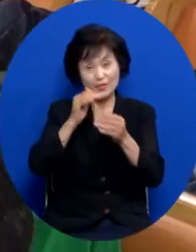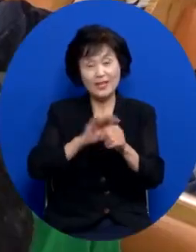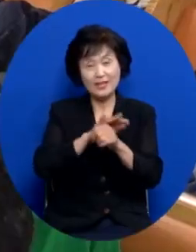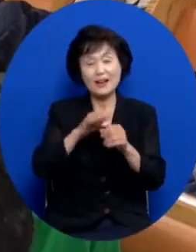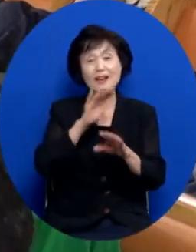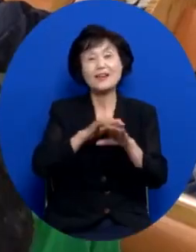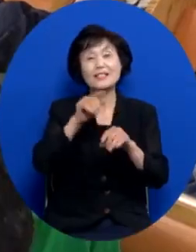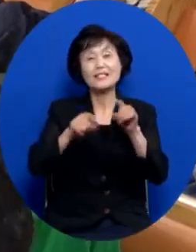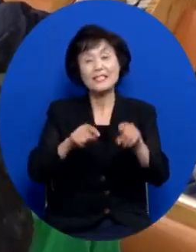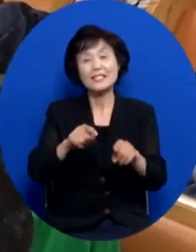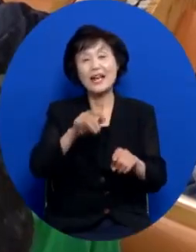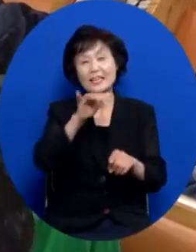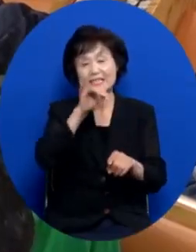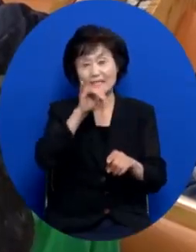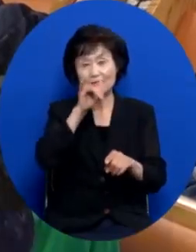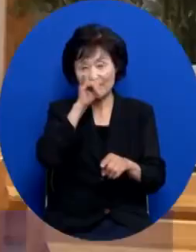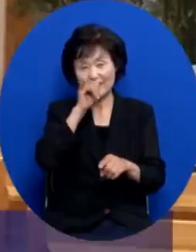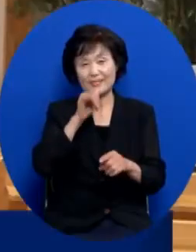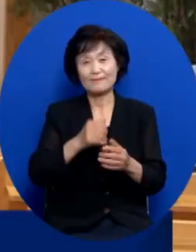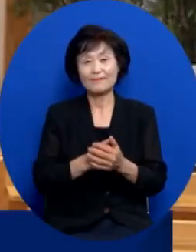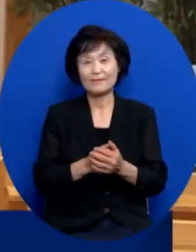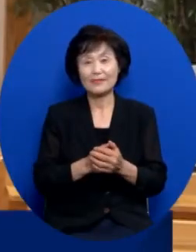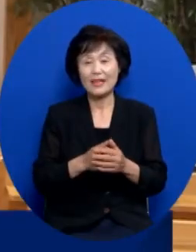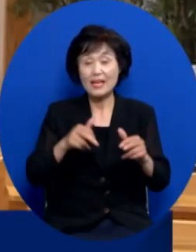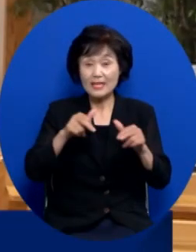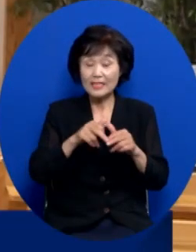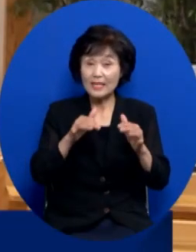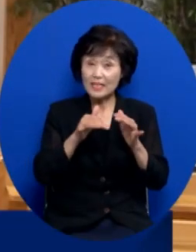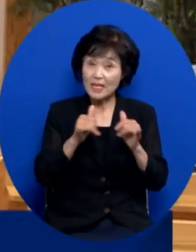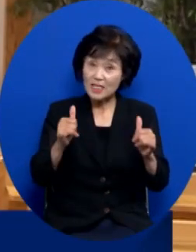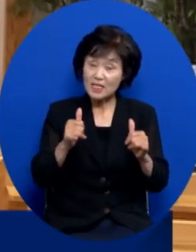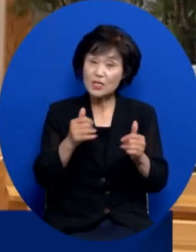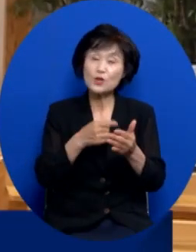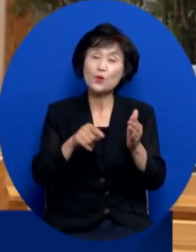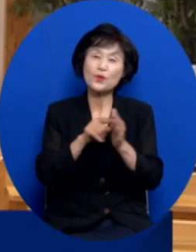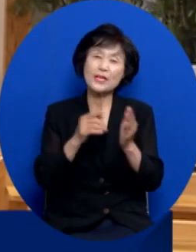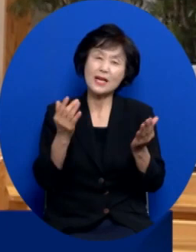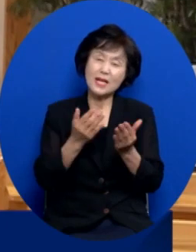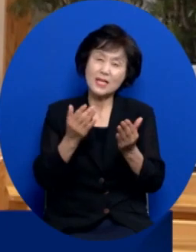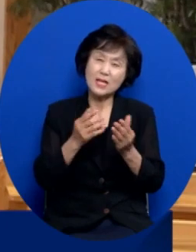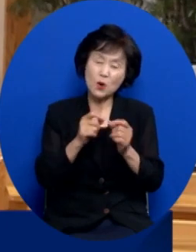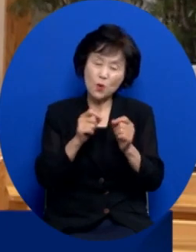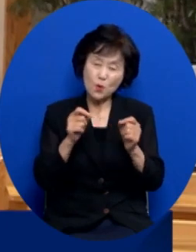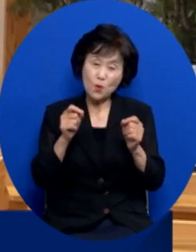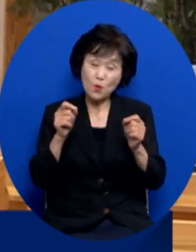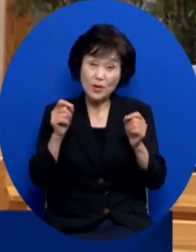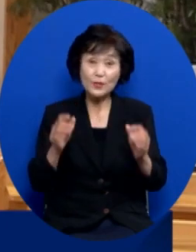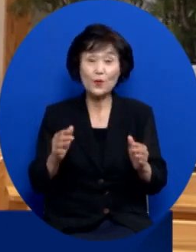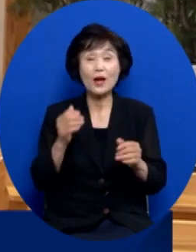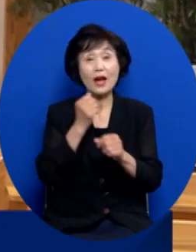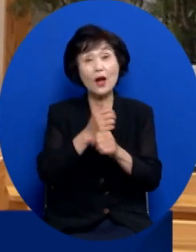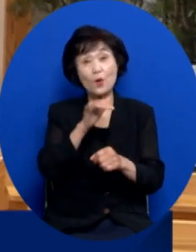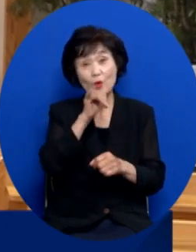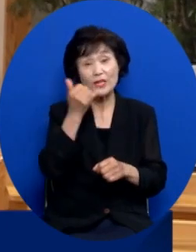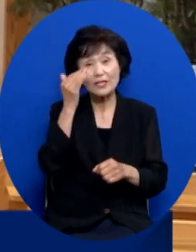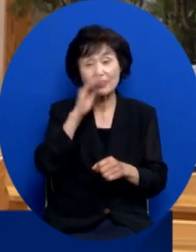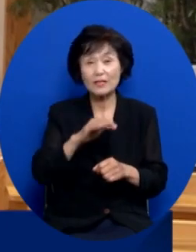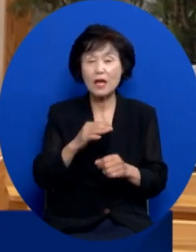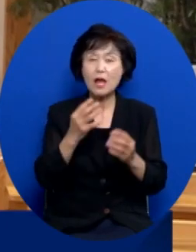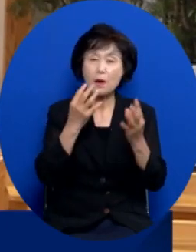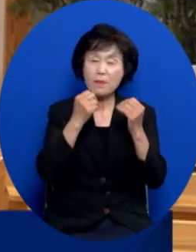복음 사역에 힘쓰고 있습니다. 이제 장애인 사역을 오랫동안 하면서 장애인들이 정말 많이 소외되어